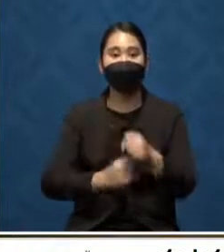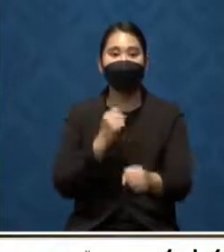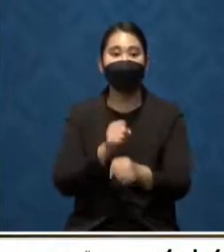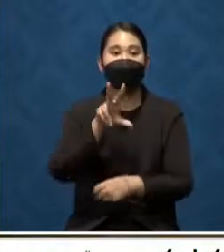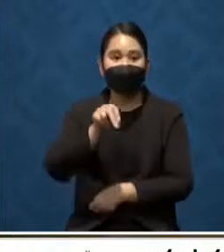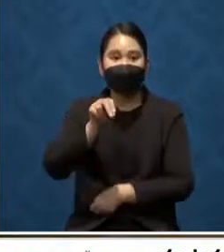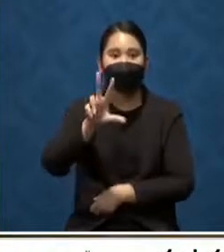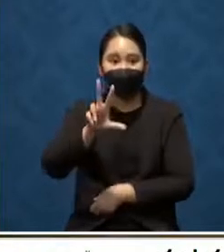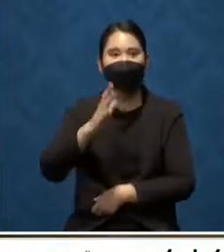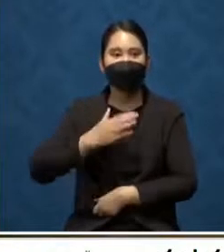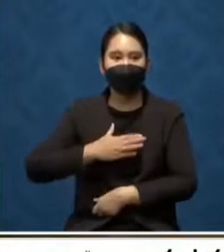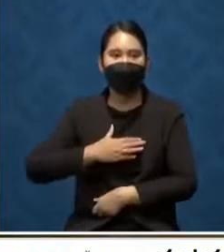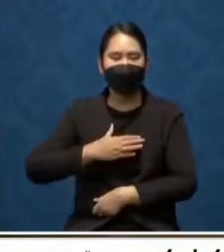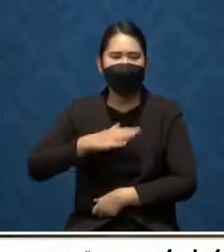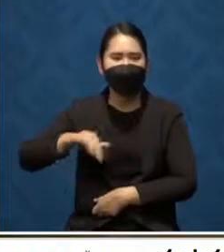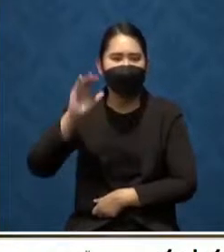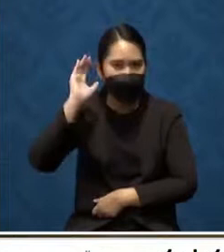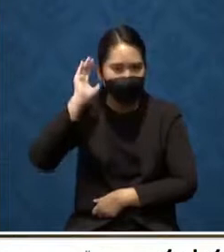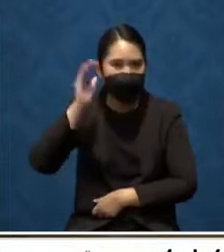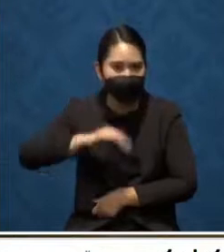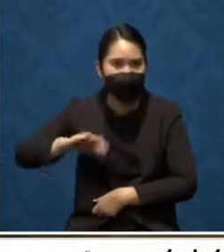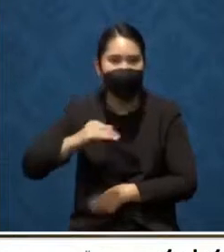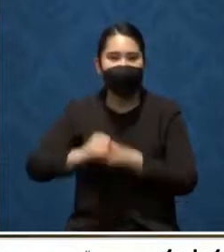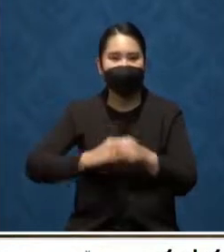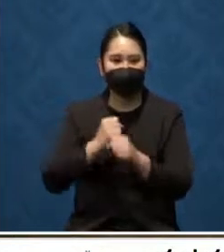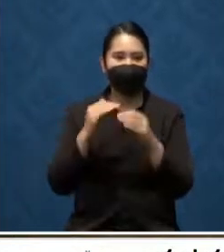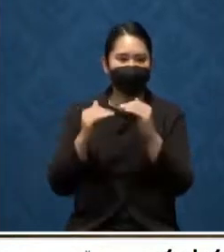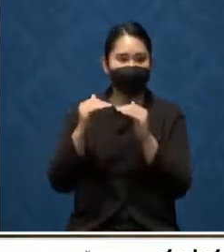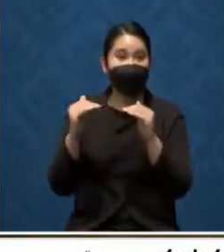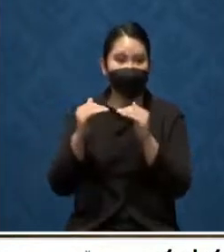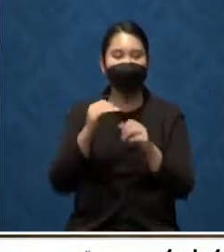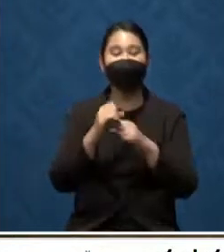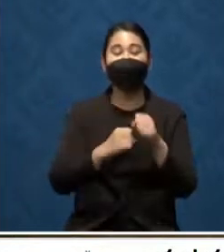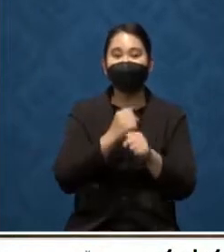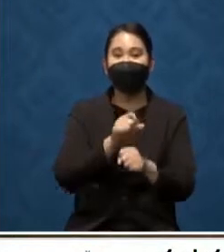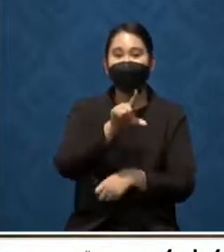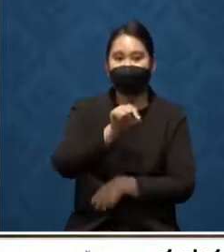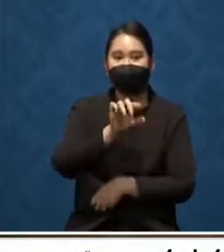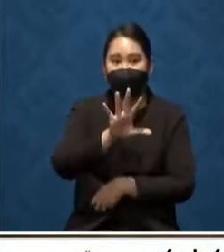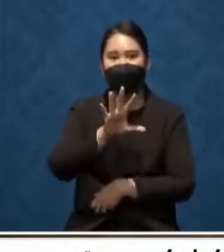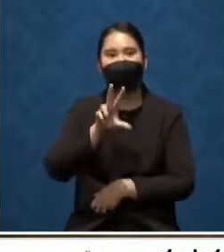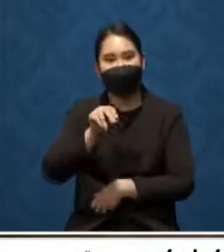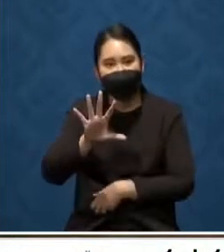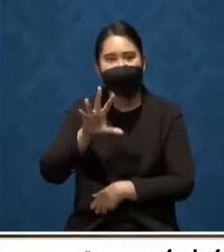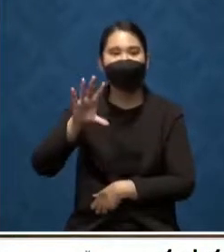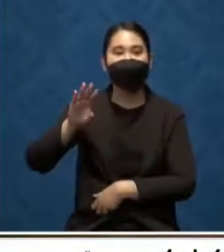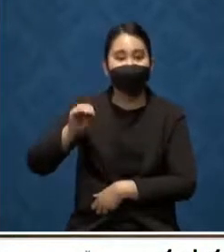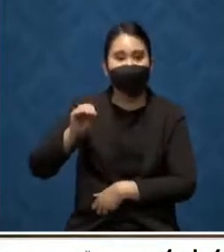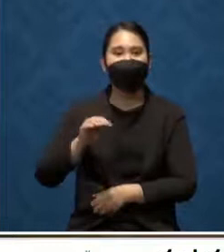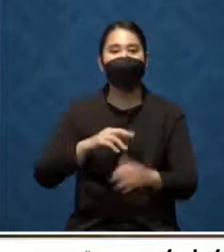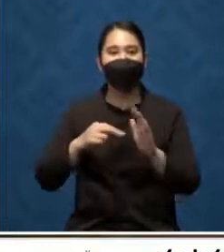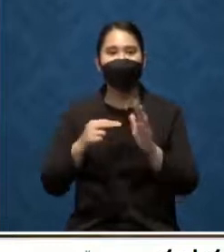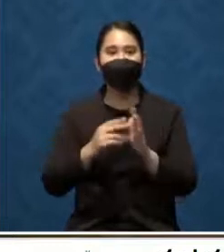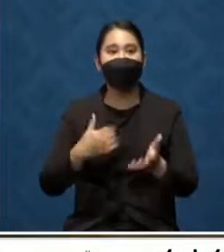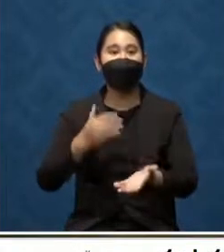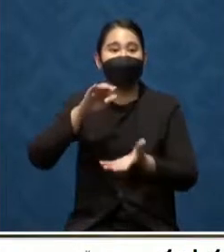เป็ตัวแงของผมชื่อวาหลๆคนที่อายุรนเราเมื่ 25-35 หรอ 40 นี่ธรแลผมกเพง